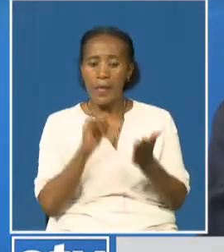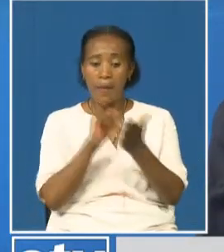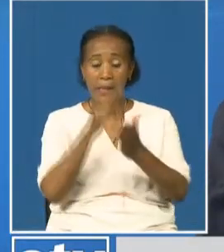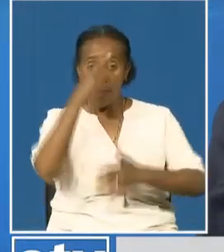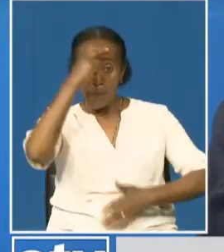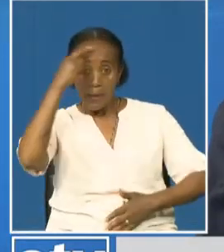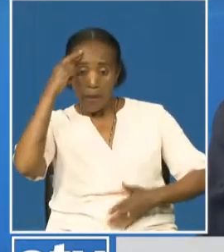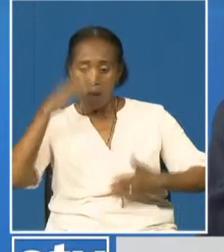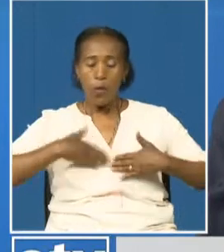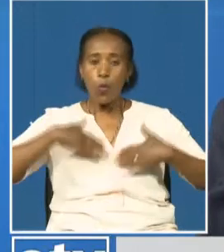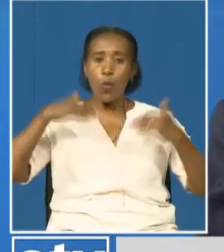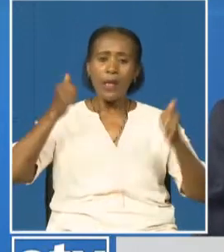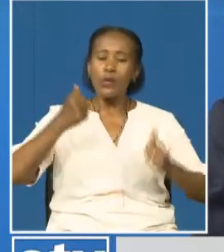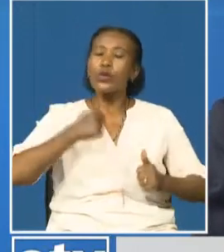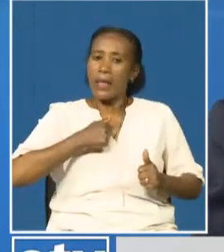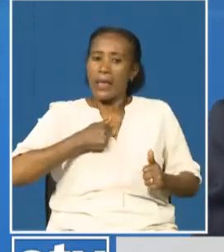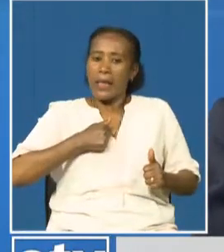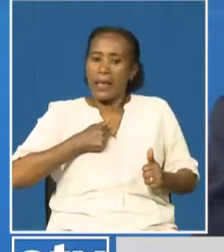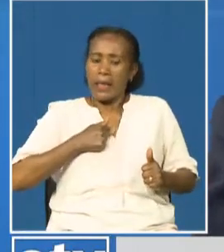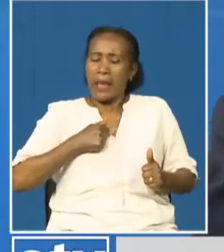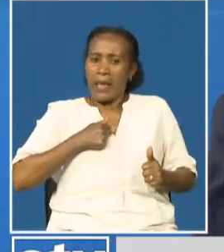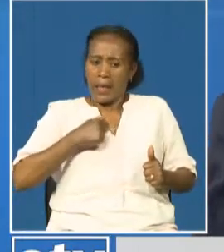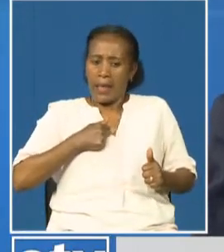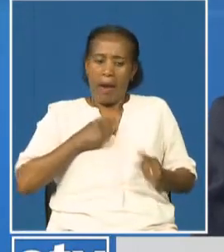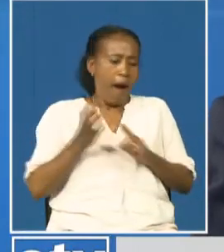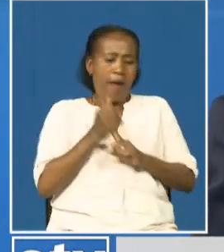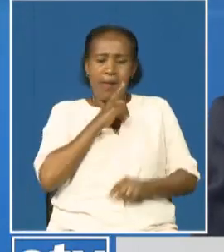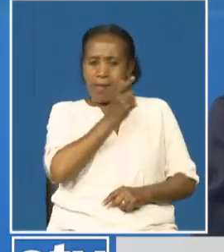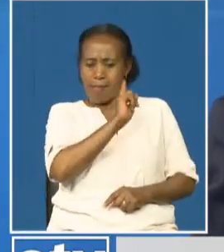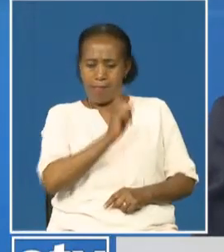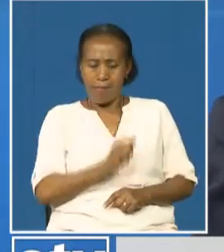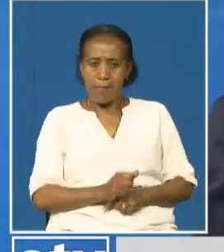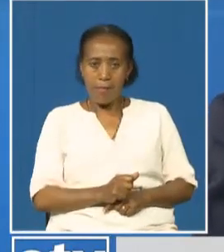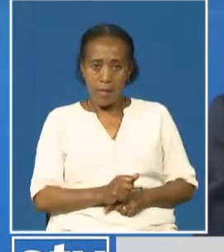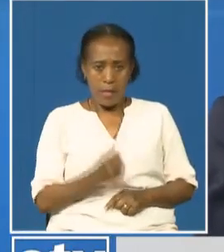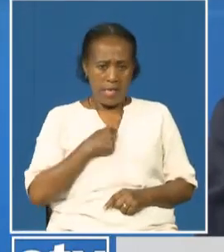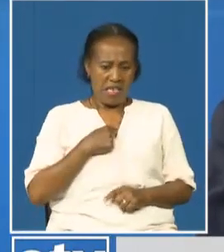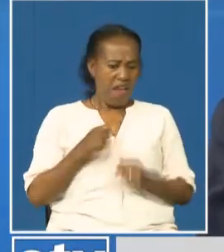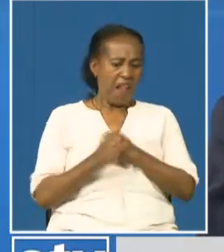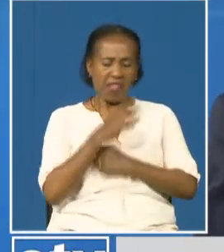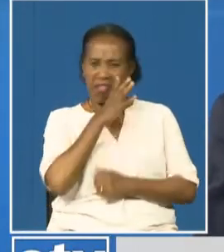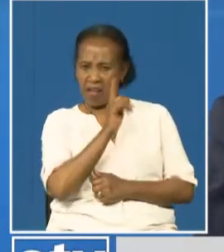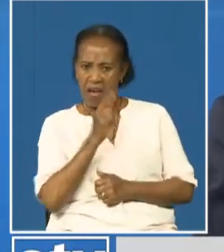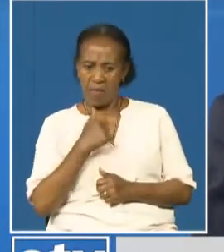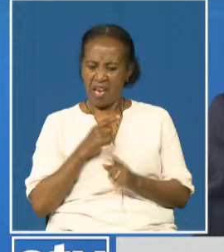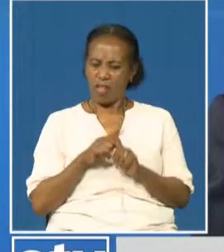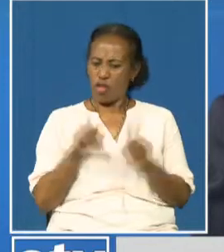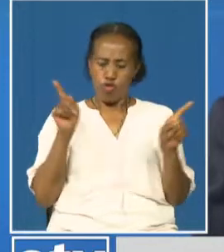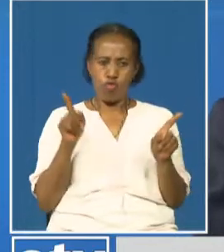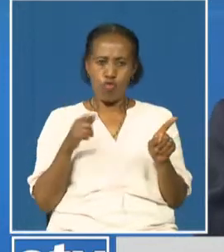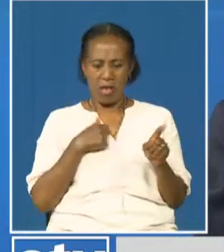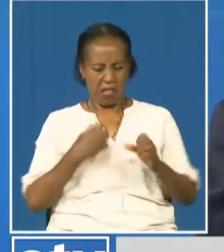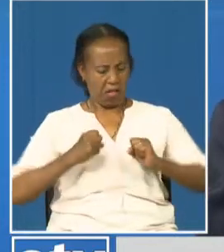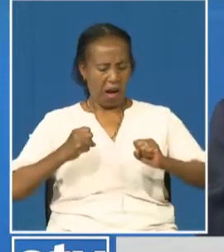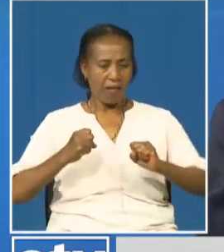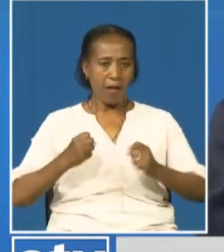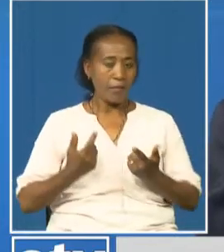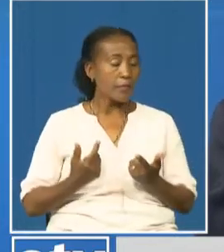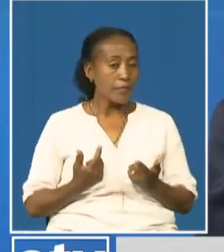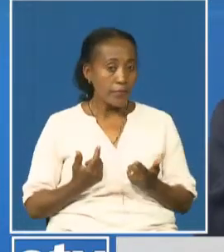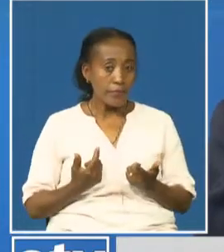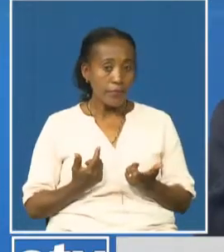በዛ ምክንያት ወጣቶች እኔን አይዘኝም እኔ አልጠቃም እኔ ተለይ ሆነኝ እኔ ጠንካራ ነኝ